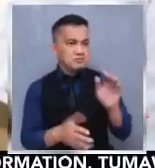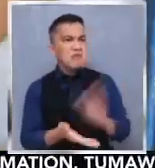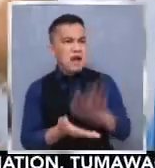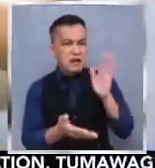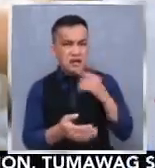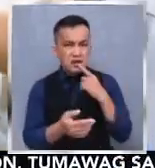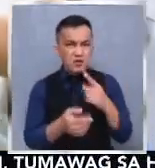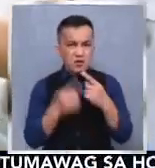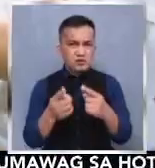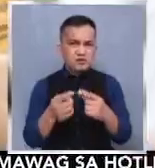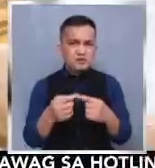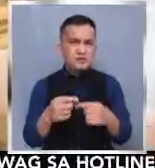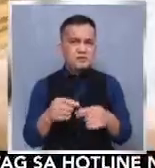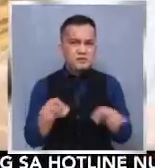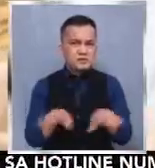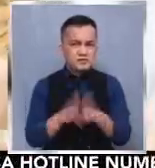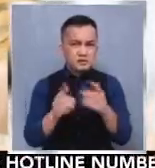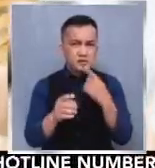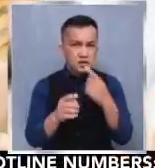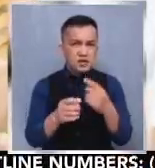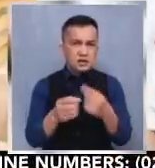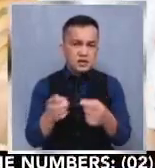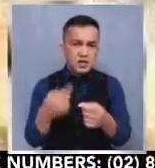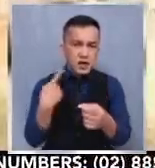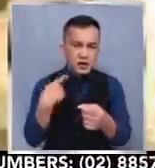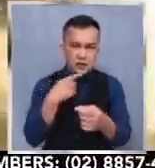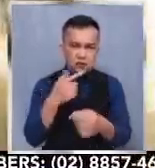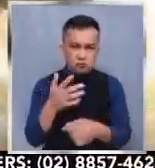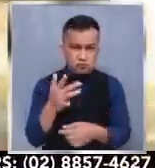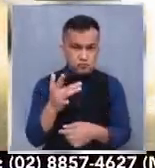being. In one sitting, mga 25 kilos of meat.